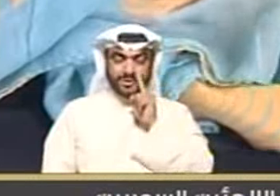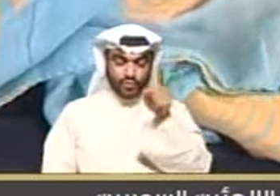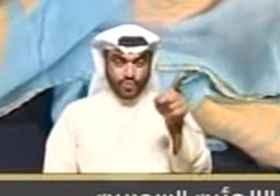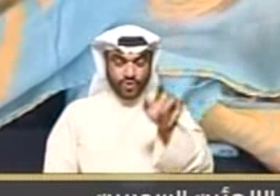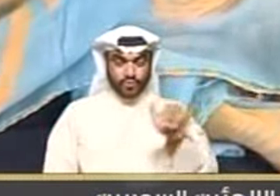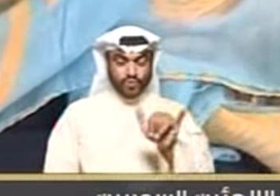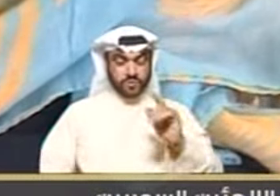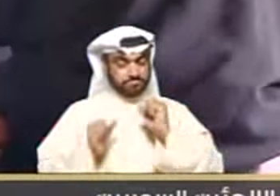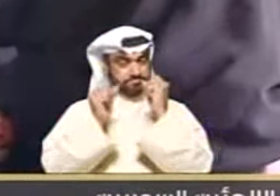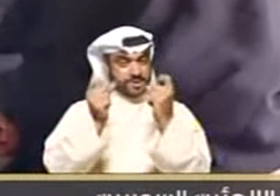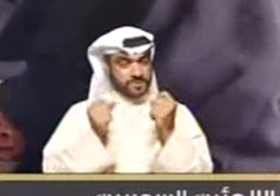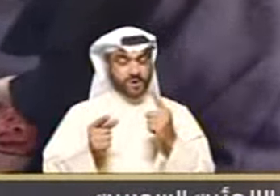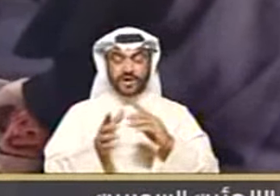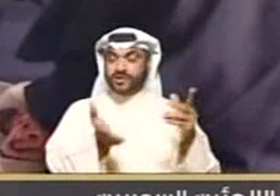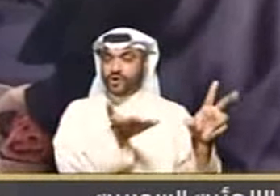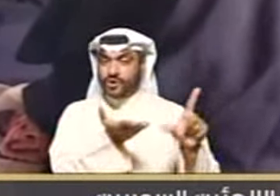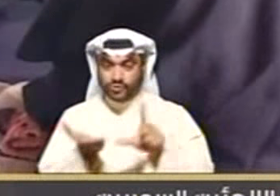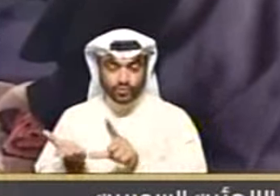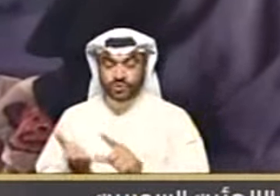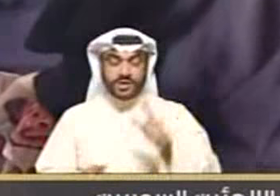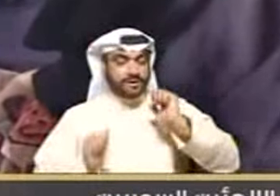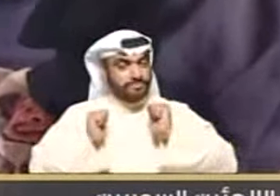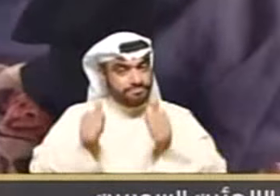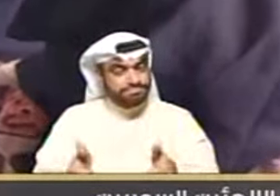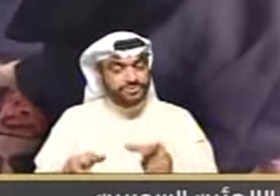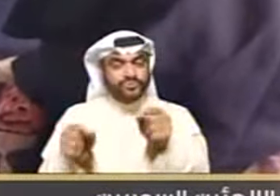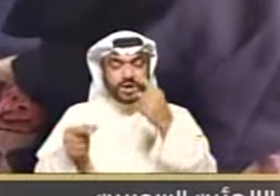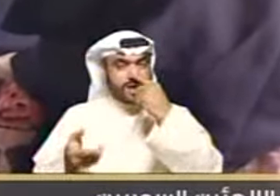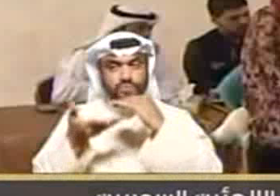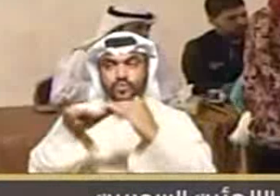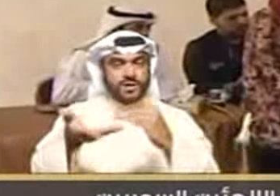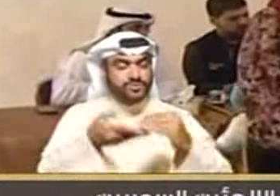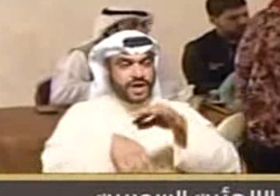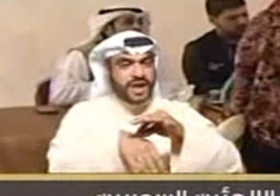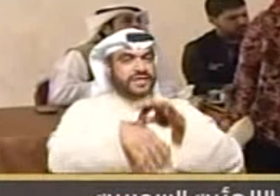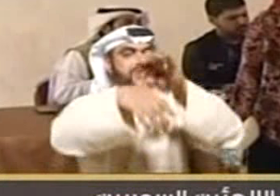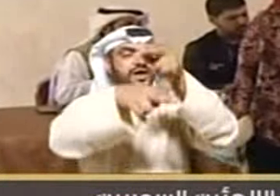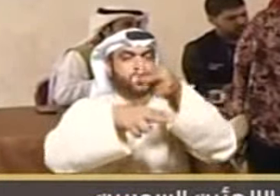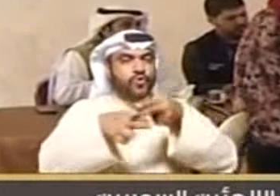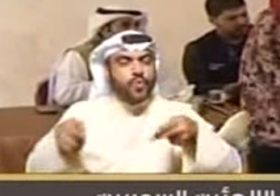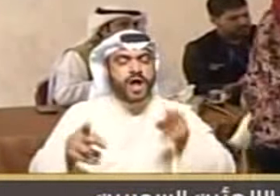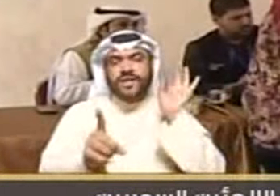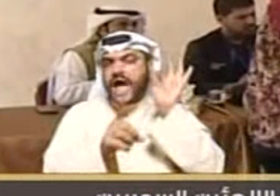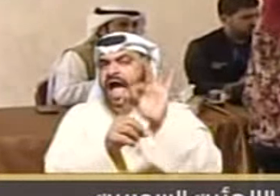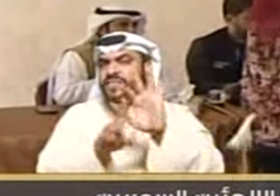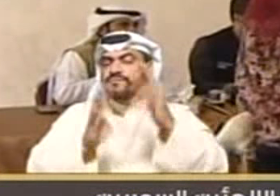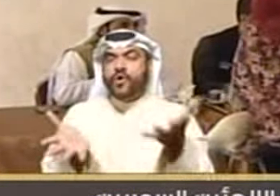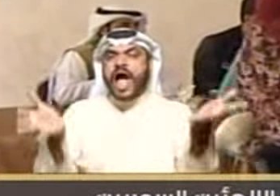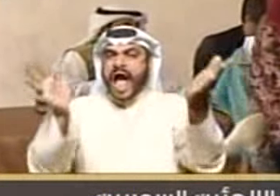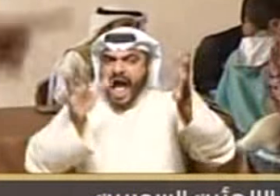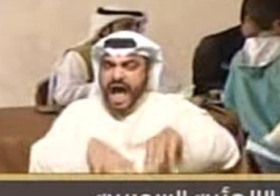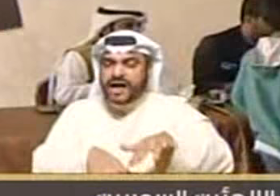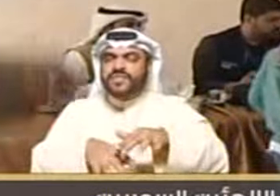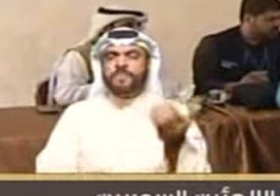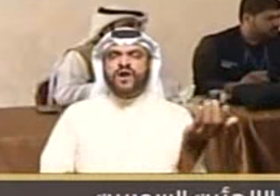وسط اهتمام كبير في الأوساط السورية والأردنية لهذه الفعالية الإنسانية الكويتية التي استهدفت أكبر شريحة